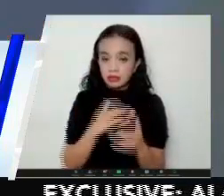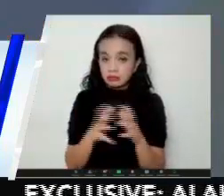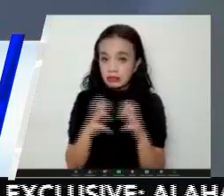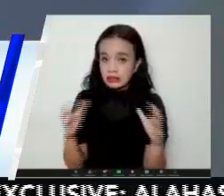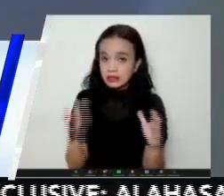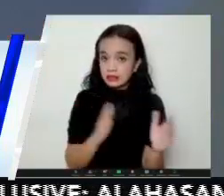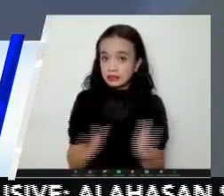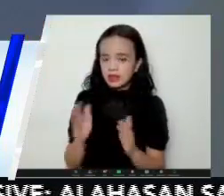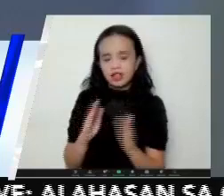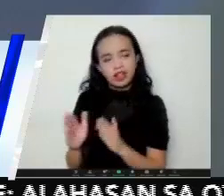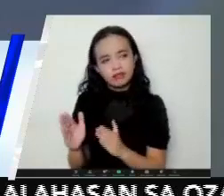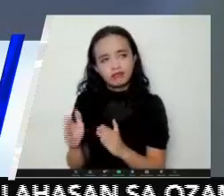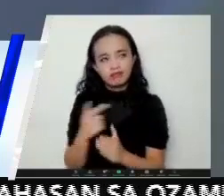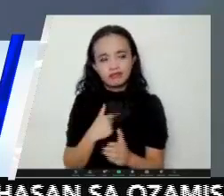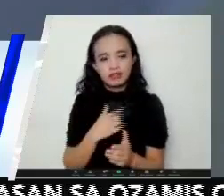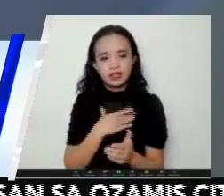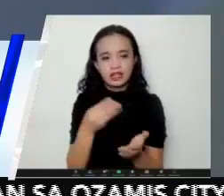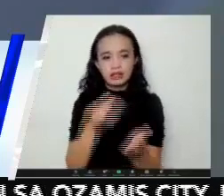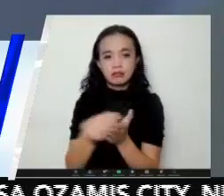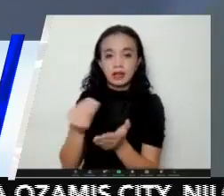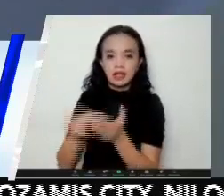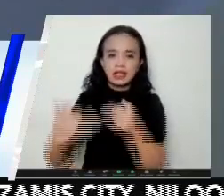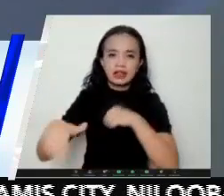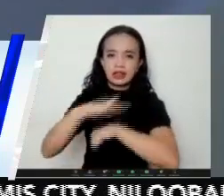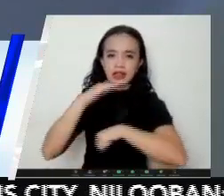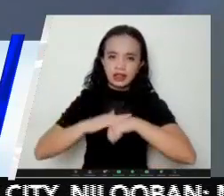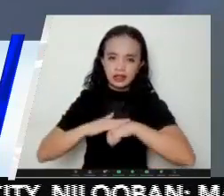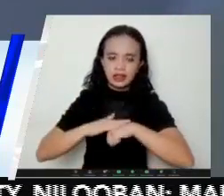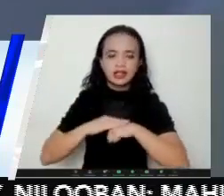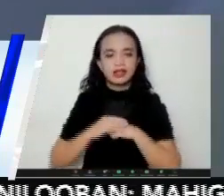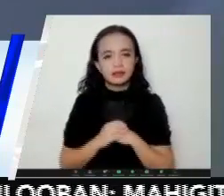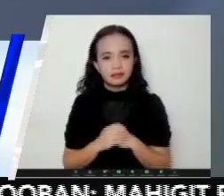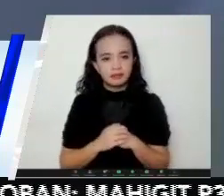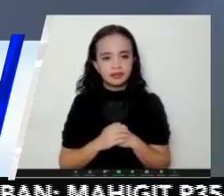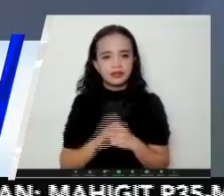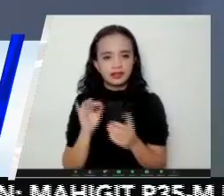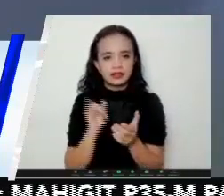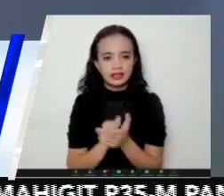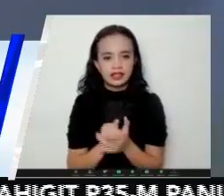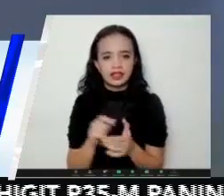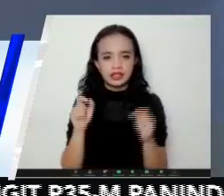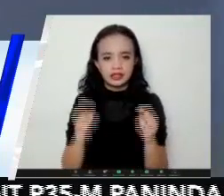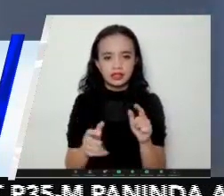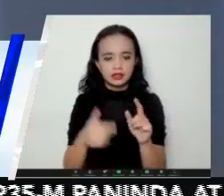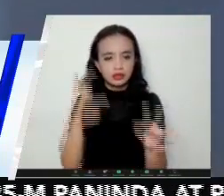Gusto ko lang bumili ng lupa. Yeah. Yun yung pinaka-goal ko this year din.